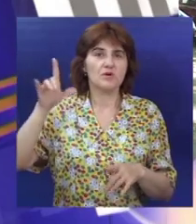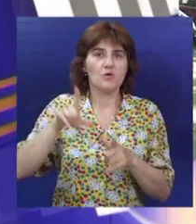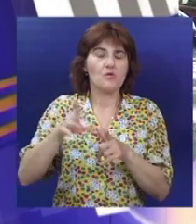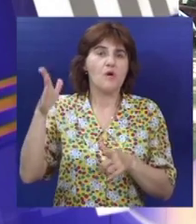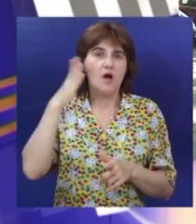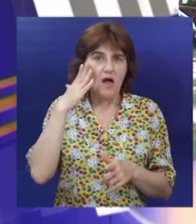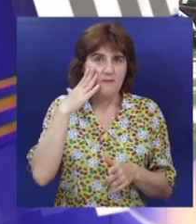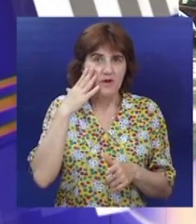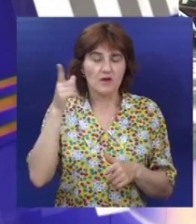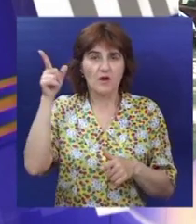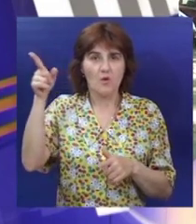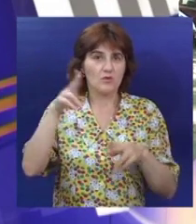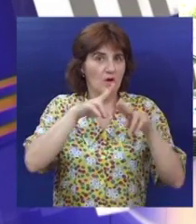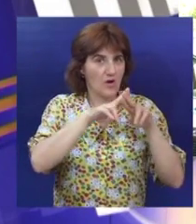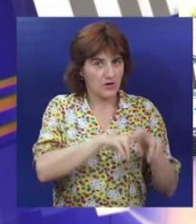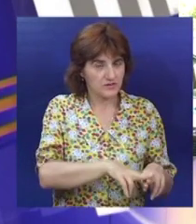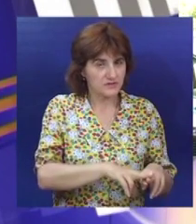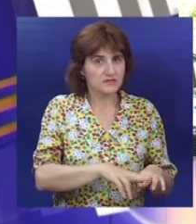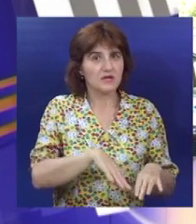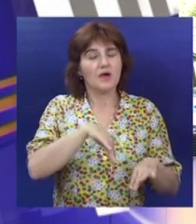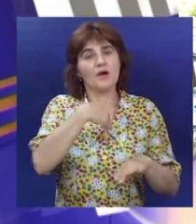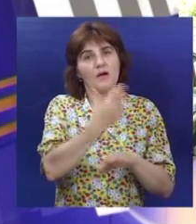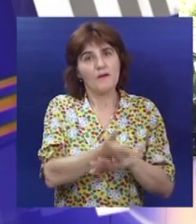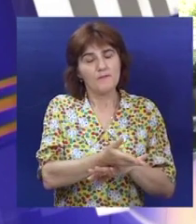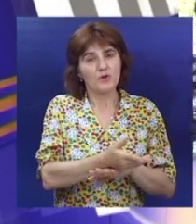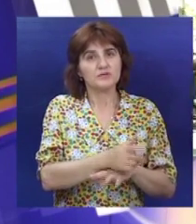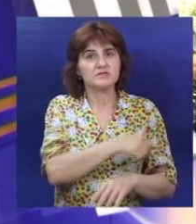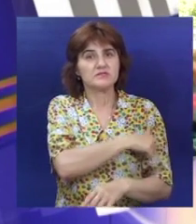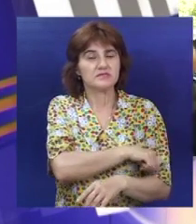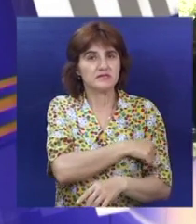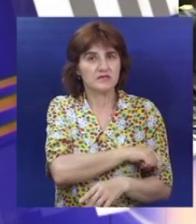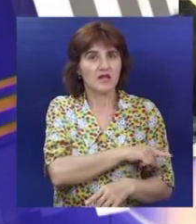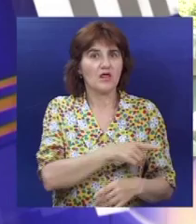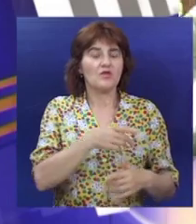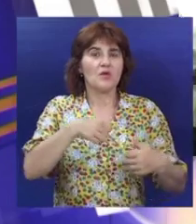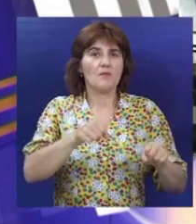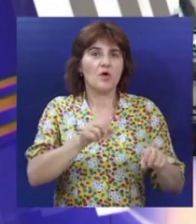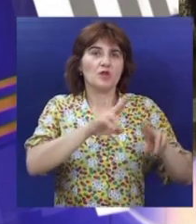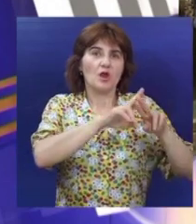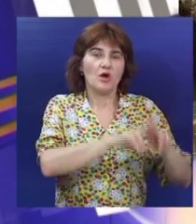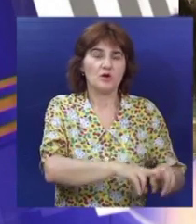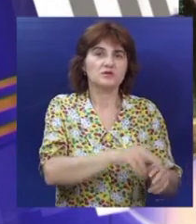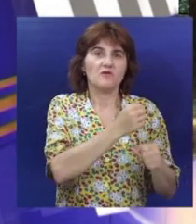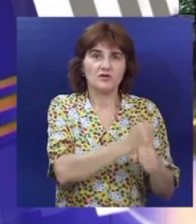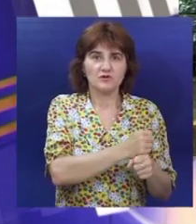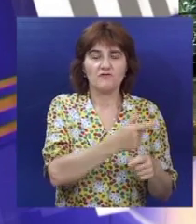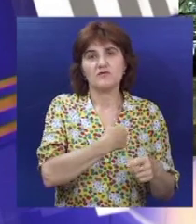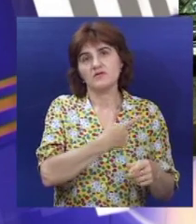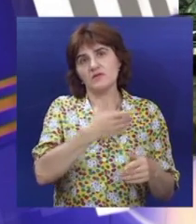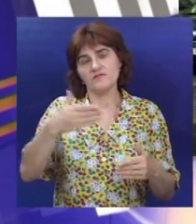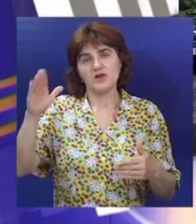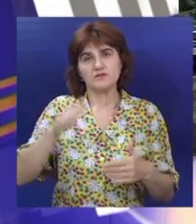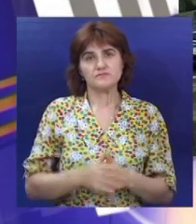bez motora. On će ostati za sada ovde i čekati da njegovi vlasnici naredne godine dođu po njega kako bi svoje putovanje po